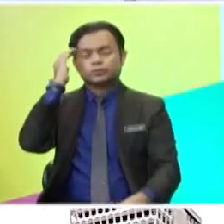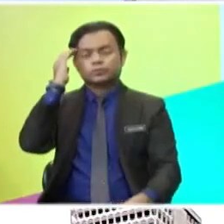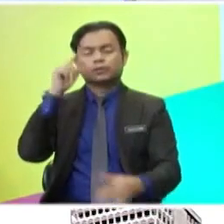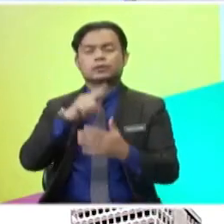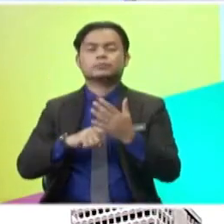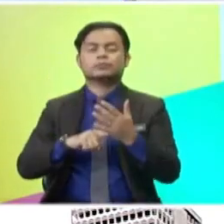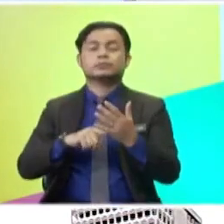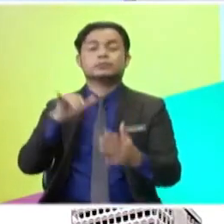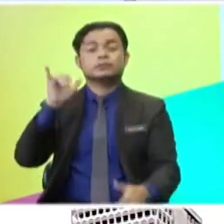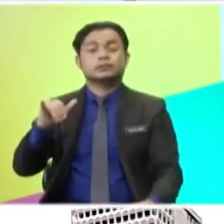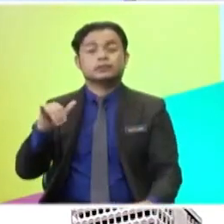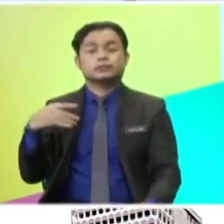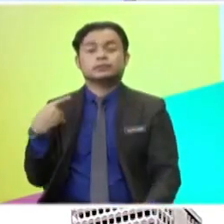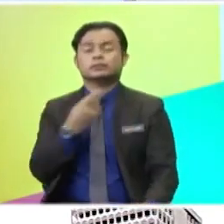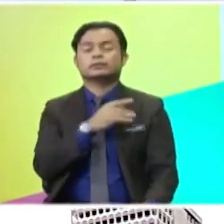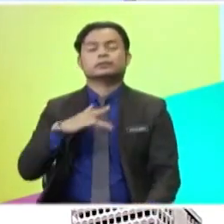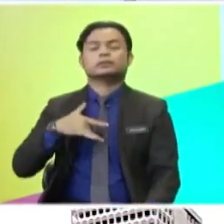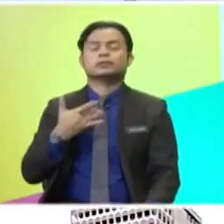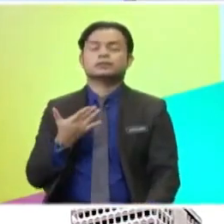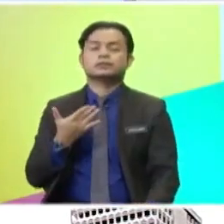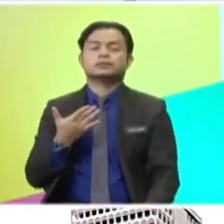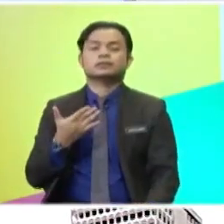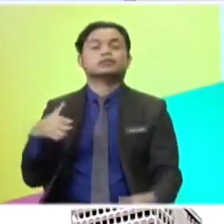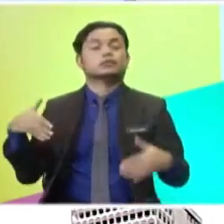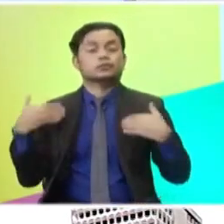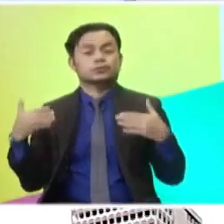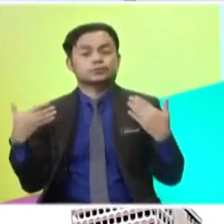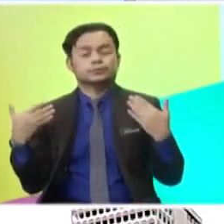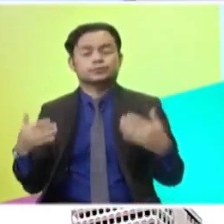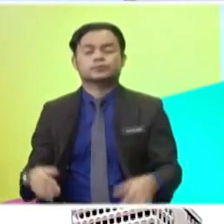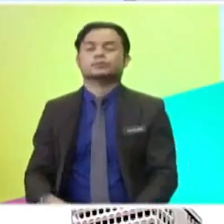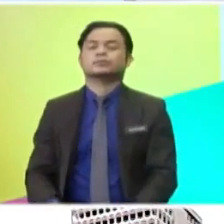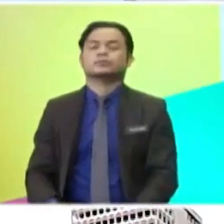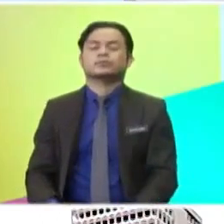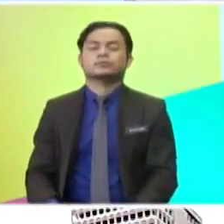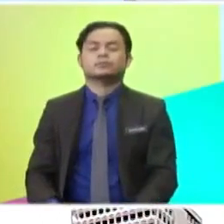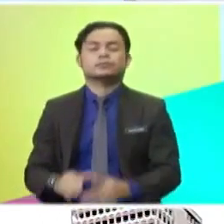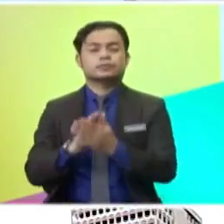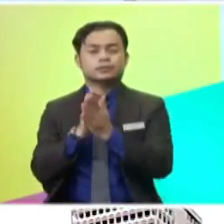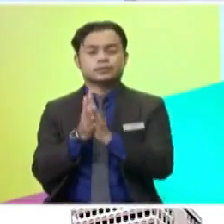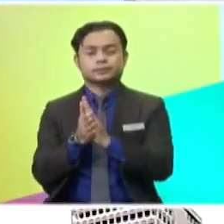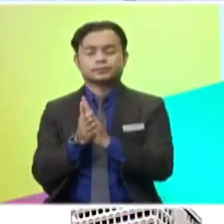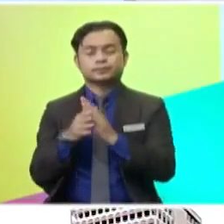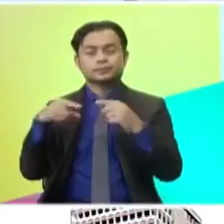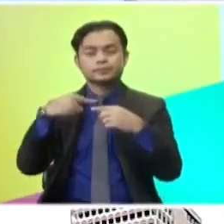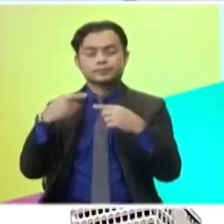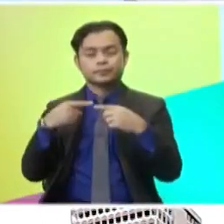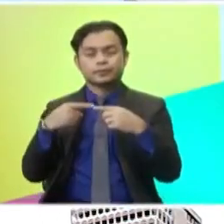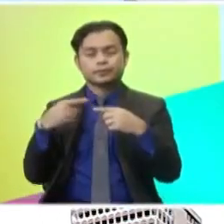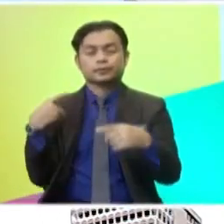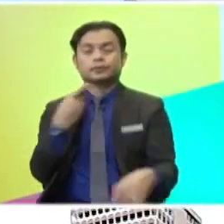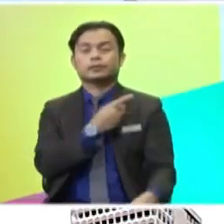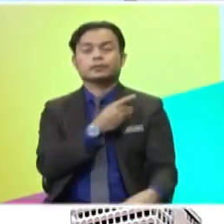Okay? Kita rasa suka bila ada orang ambil tahu tentang kita. Maknanya ada orang peduli tentang kita. Jadi, bila kita ambil tahu, kita ambil